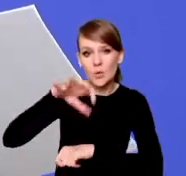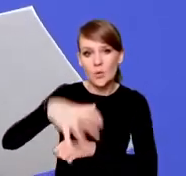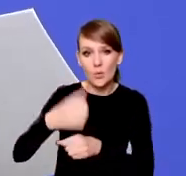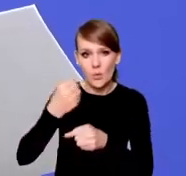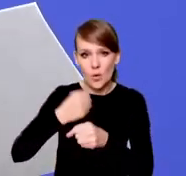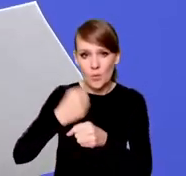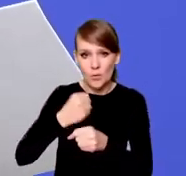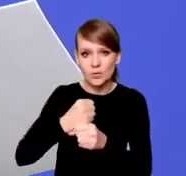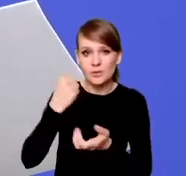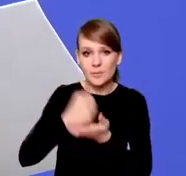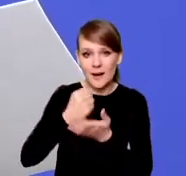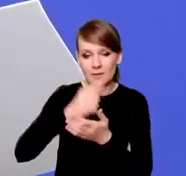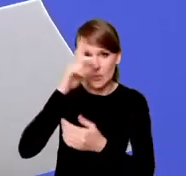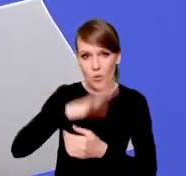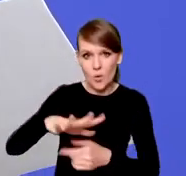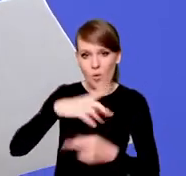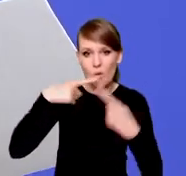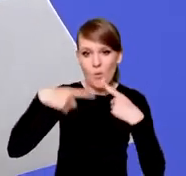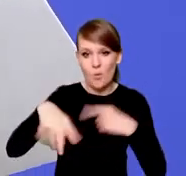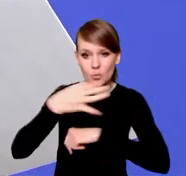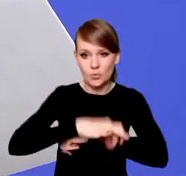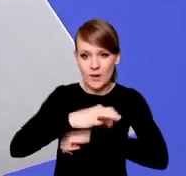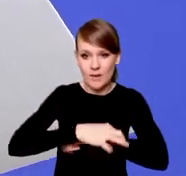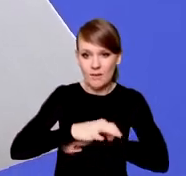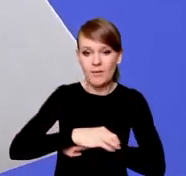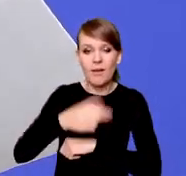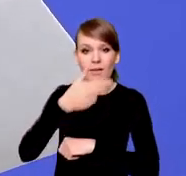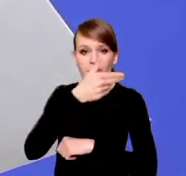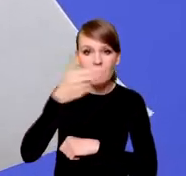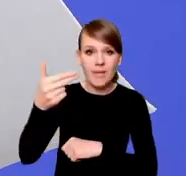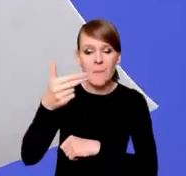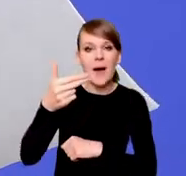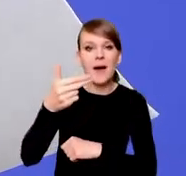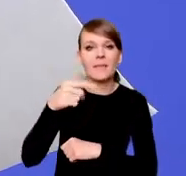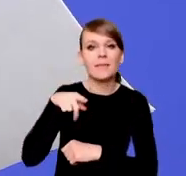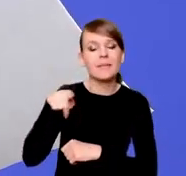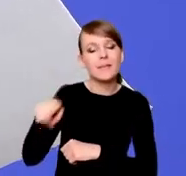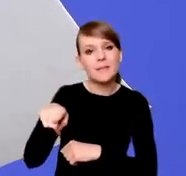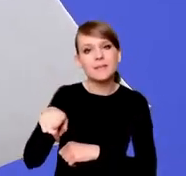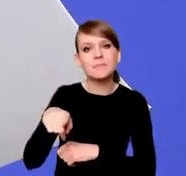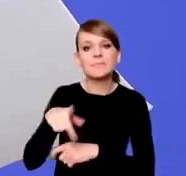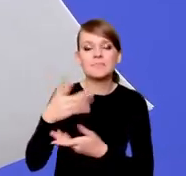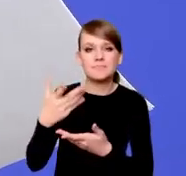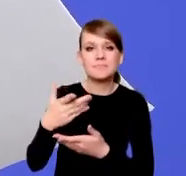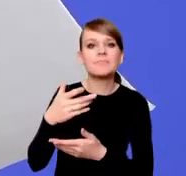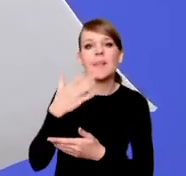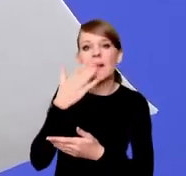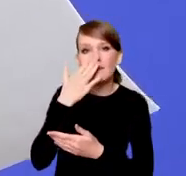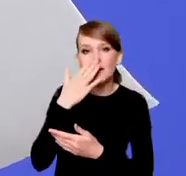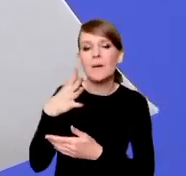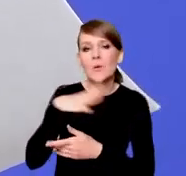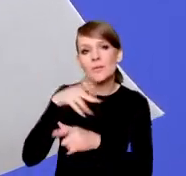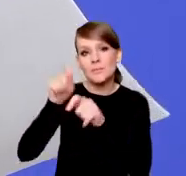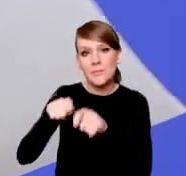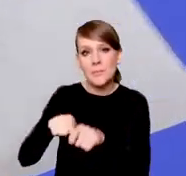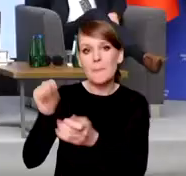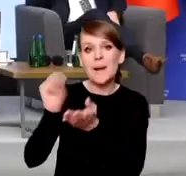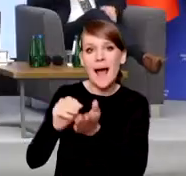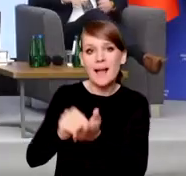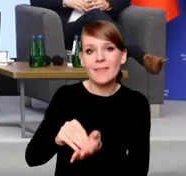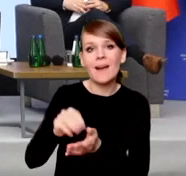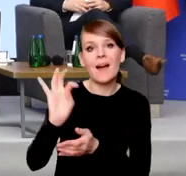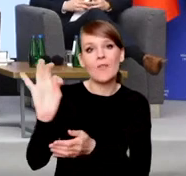spraw społecznej odpowiedzialności uczelni na temat diagnoza realizacji społecznej odpowiedzialności uczelni w praktyce.